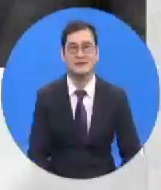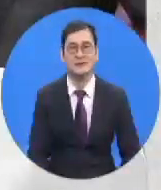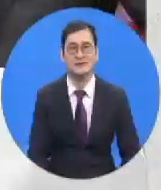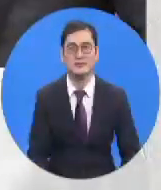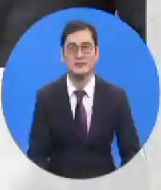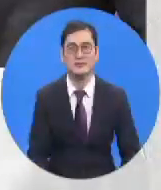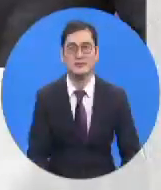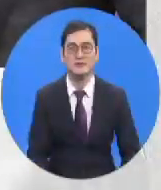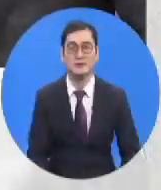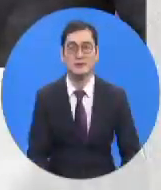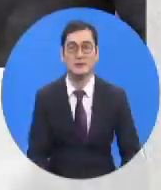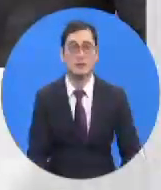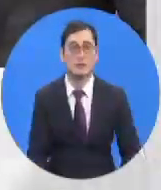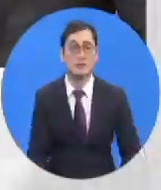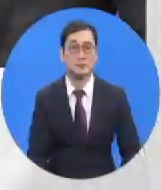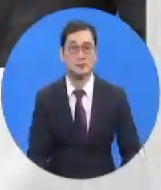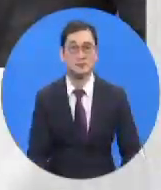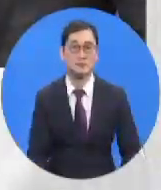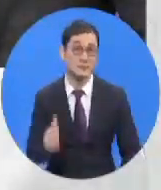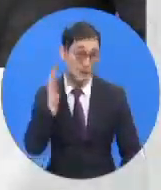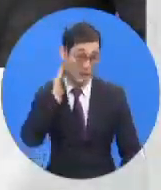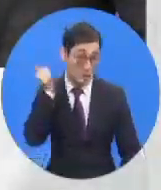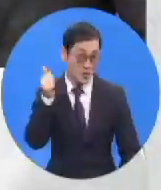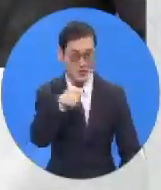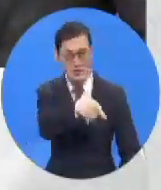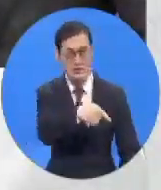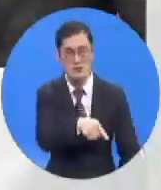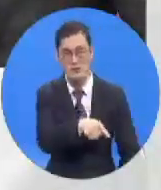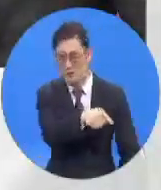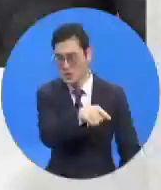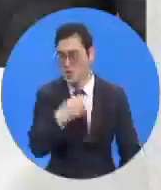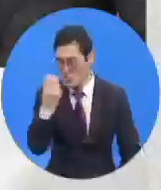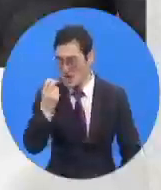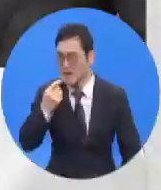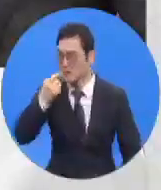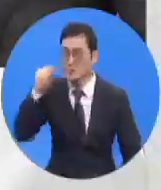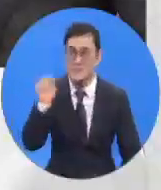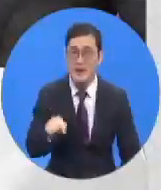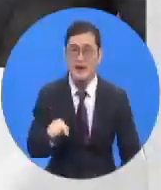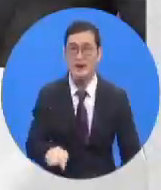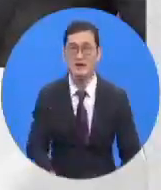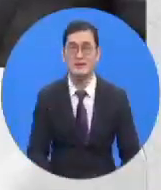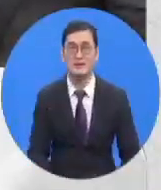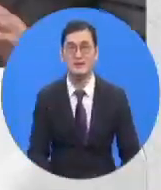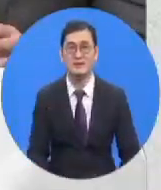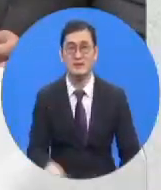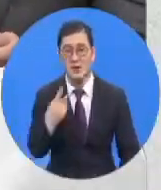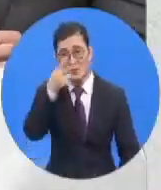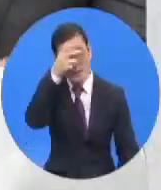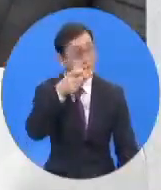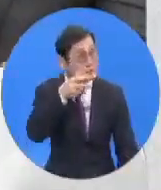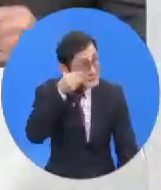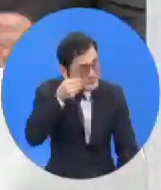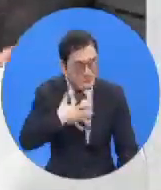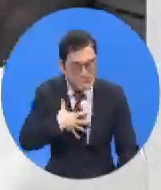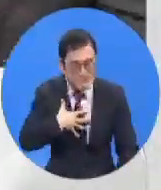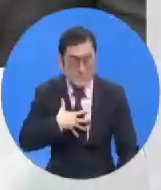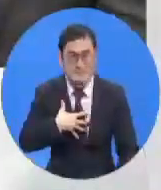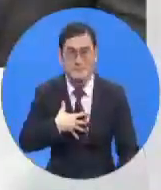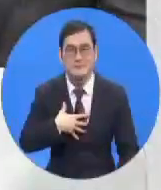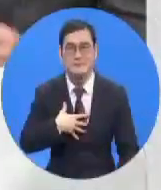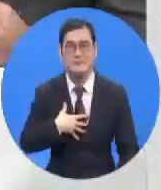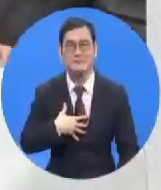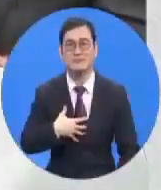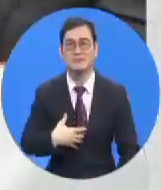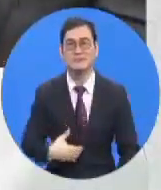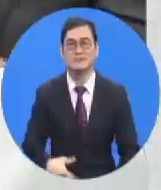같아요. 대통령께서 직접 언급을 했고, 그 검찰 과거사 위에서 이 검찰 개혁, 그 검찰이 뭐 제 식구